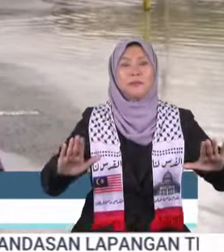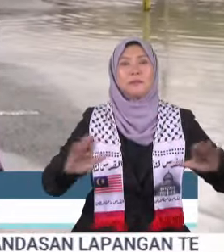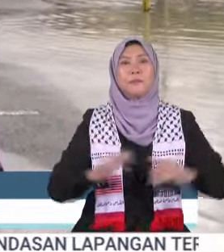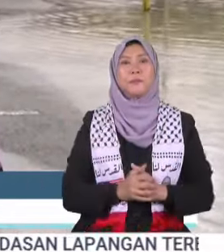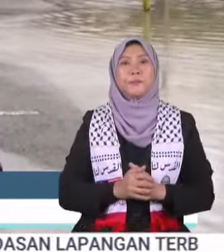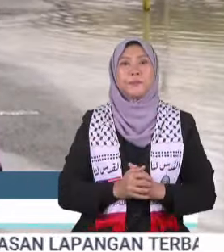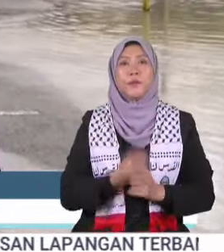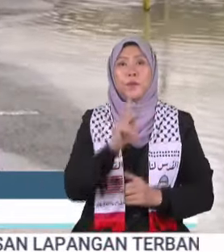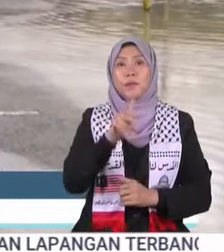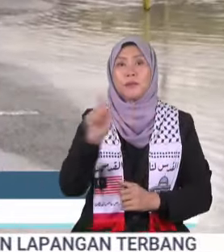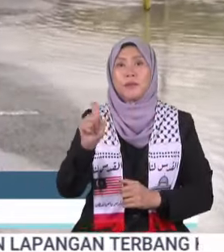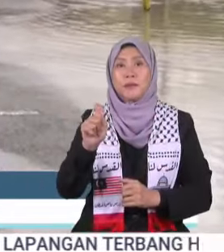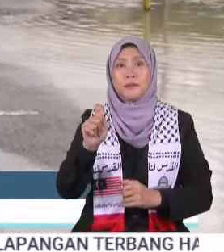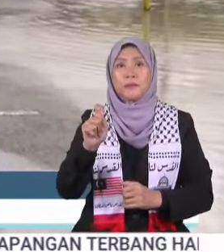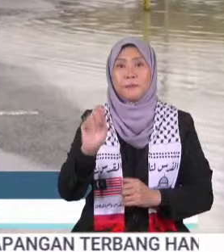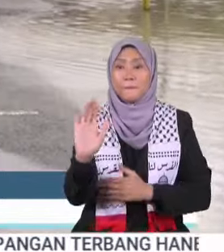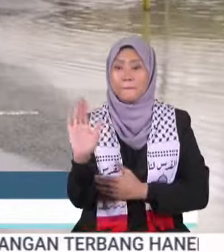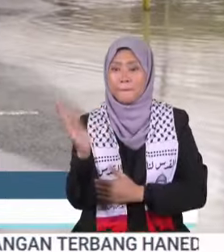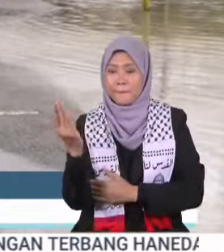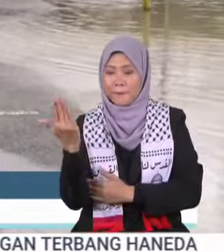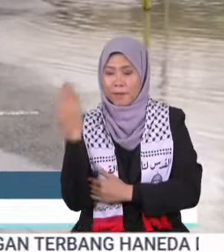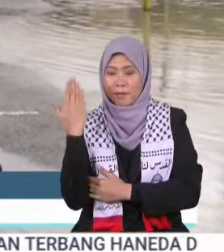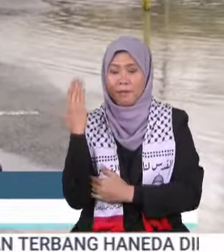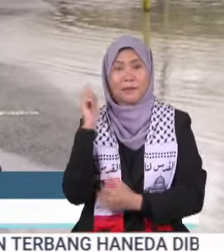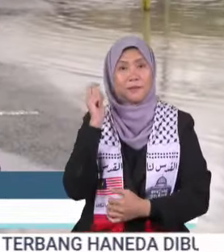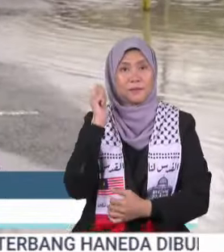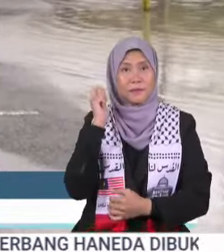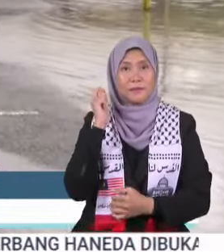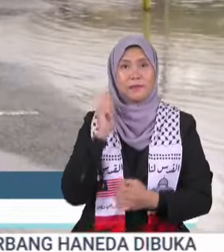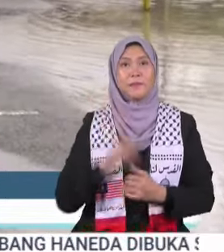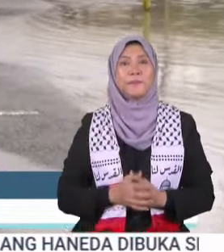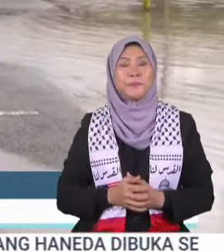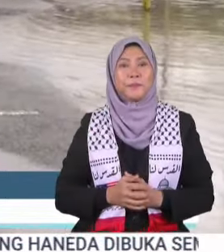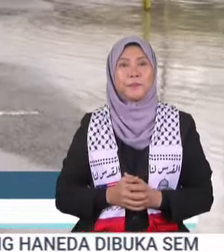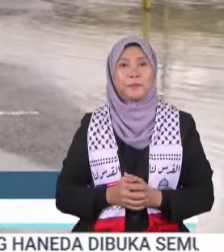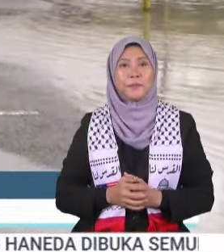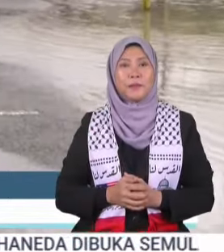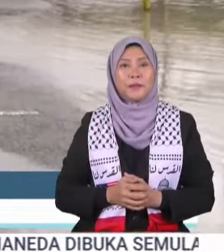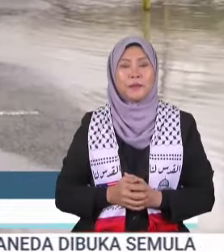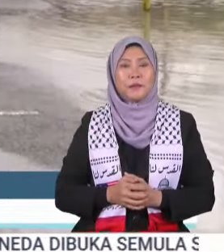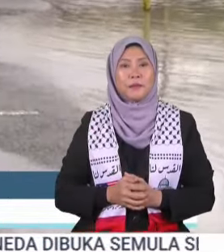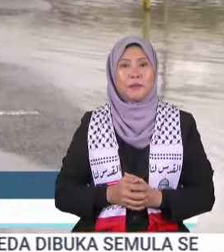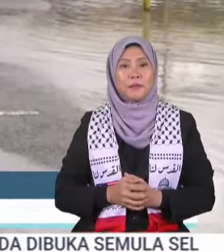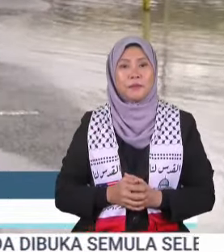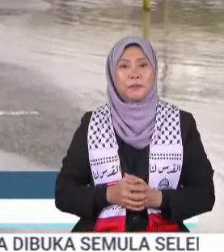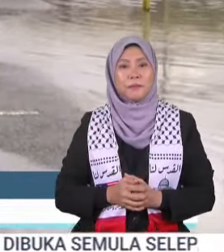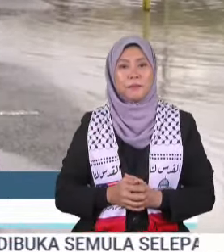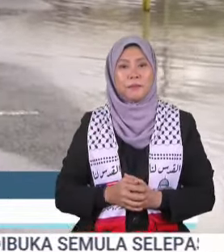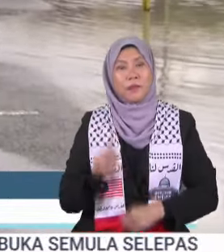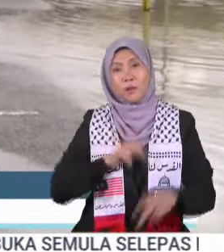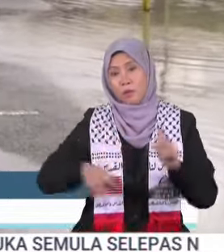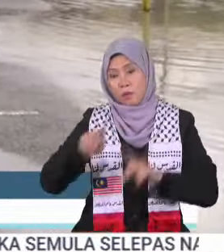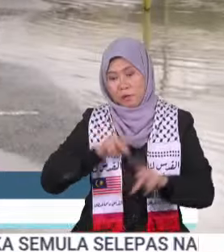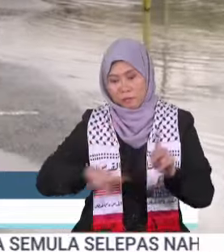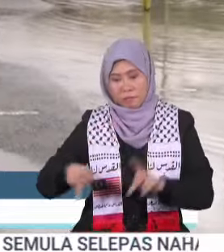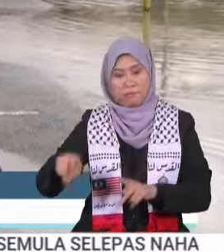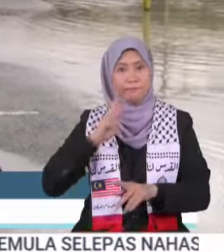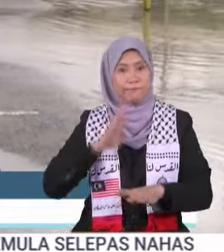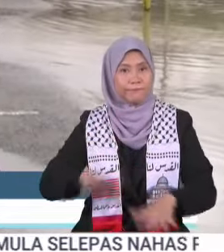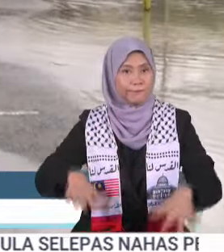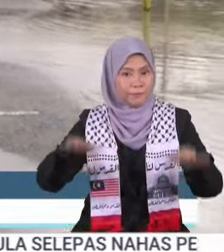tinggi pada sebelah pagi tadi yang mana juga penduduk-penduduk yang